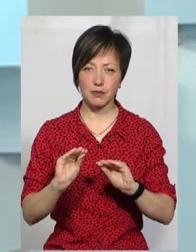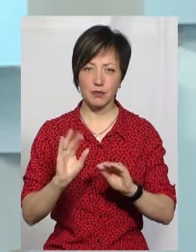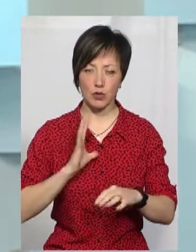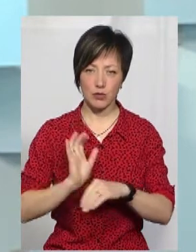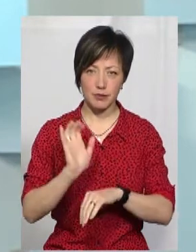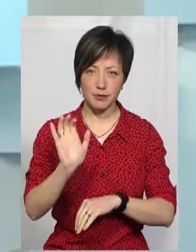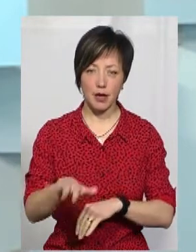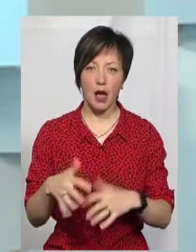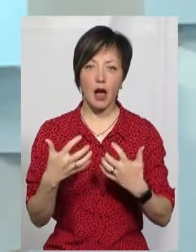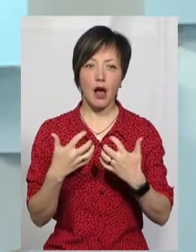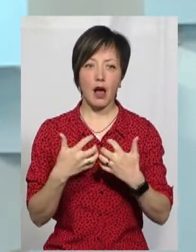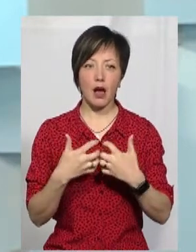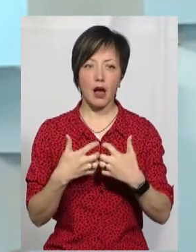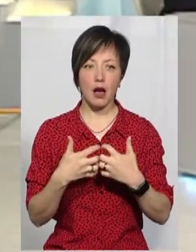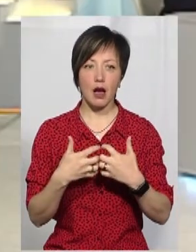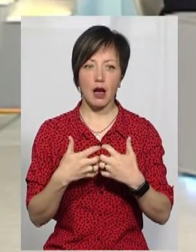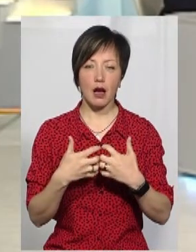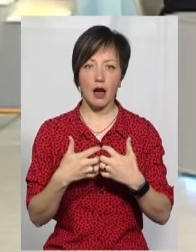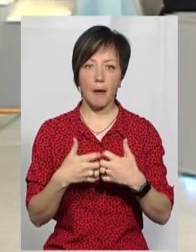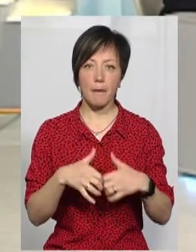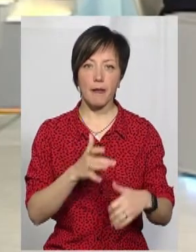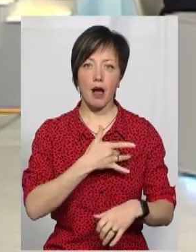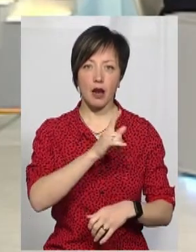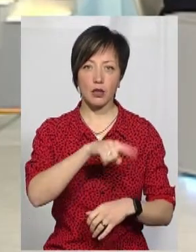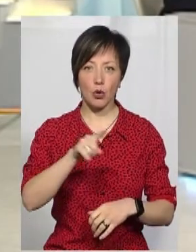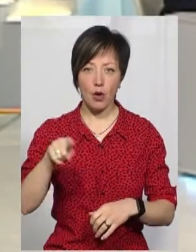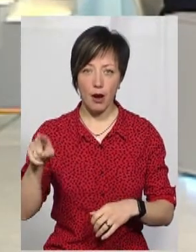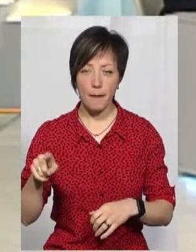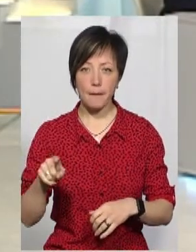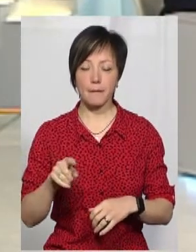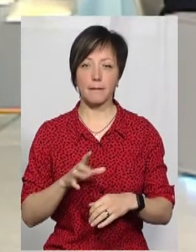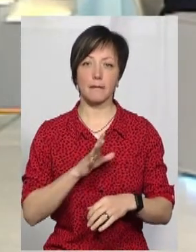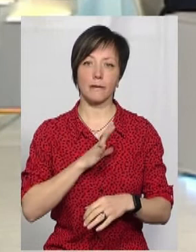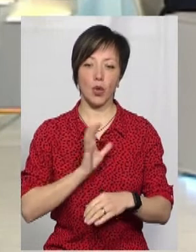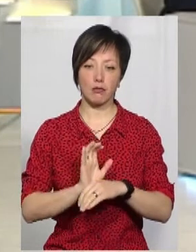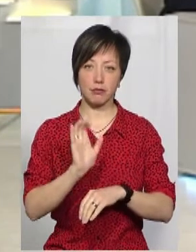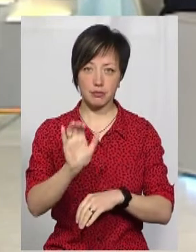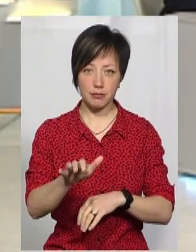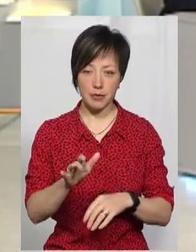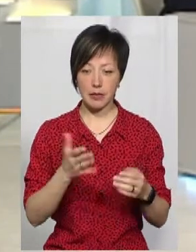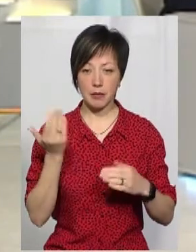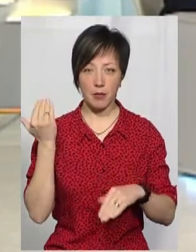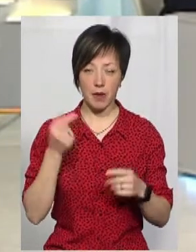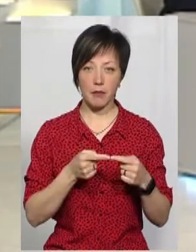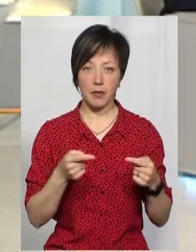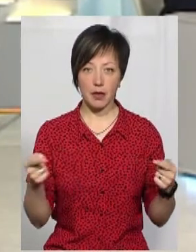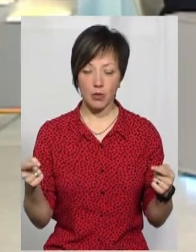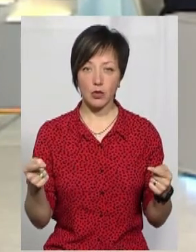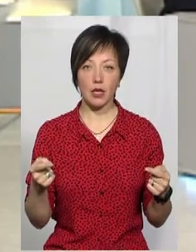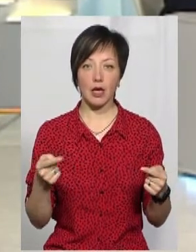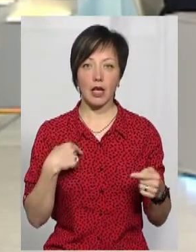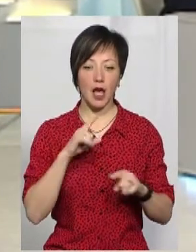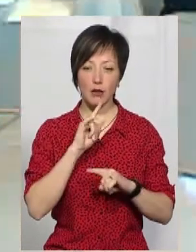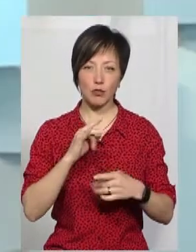апарати, які здійснюють, перевіряють кардіограму, ЕКГ-апарати, які також були поставлені за попередній період. Я вже не буду